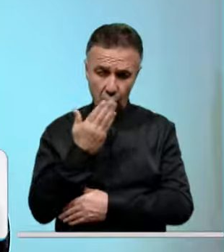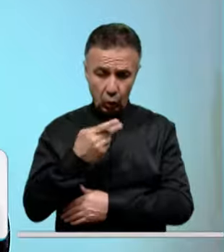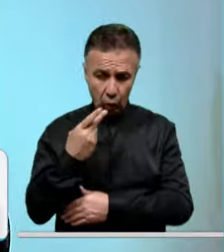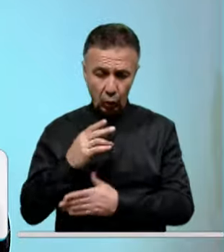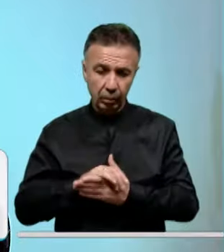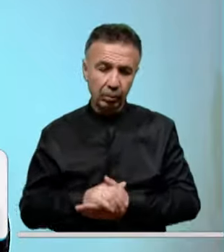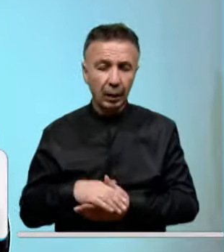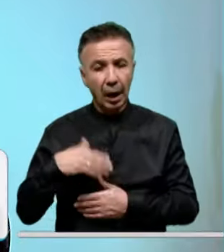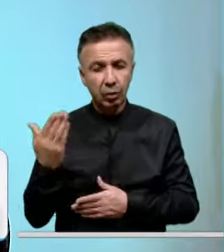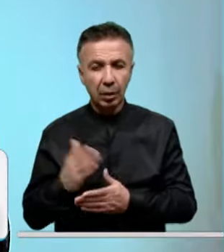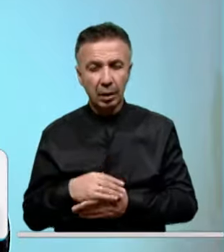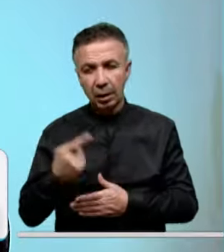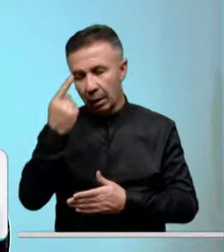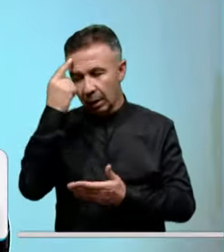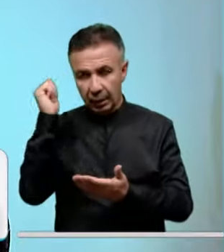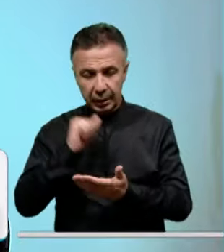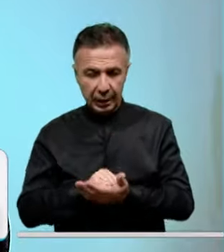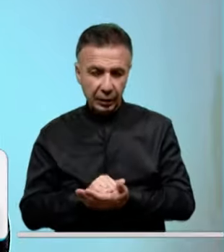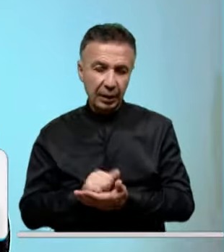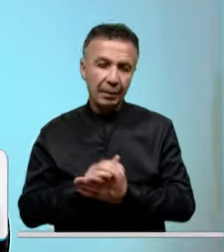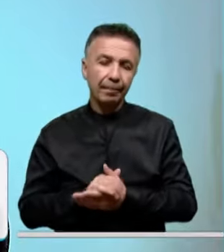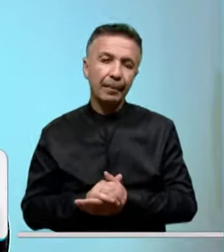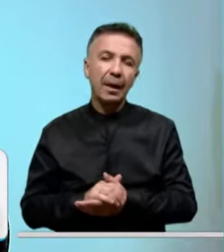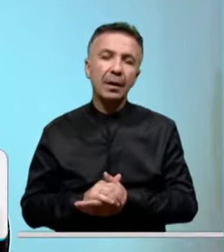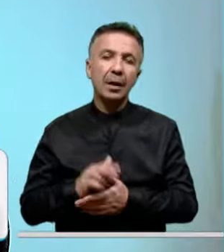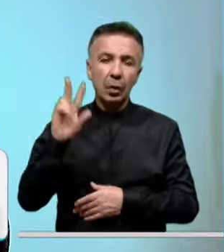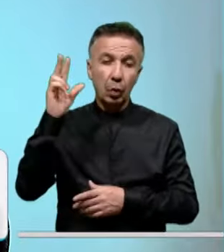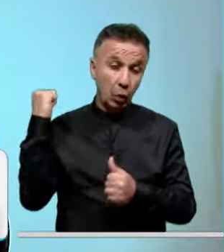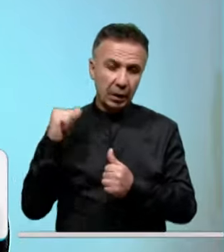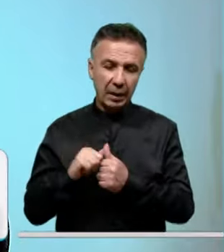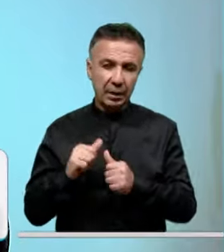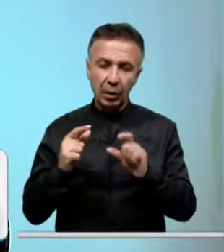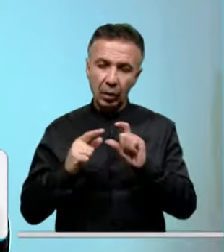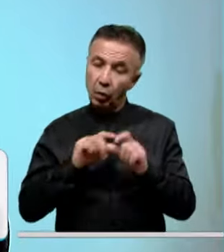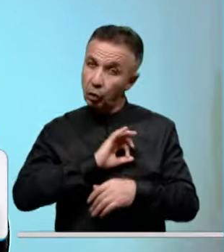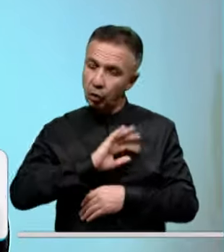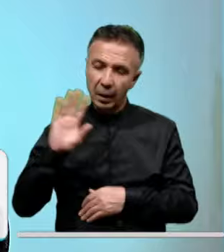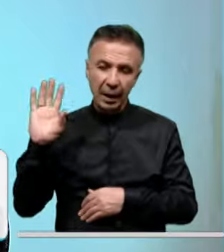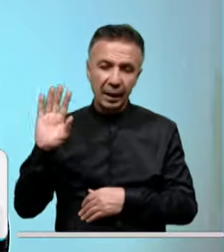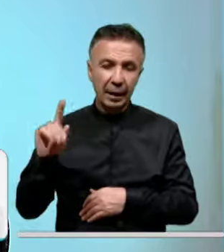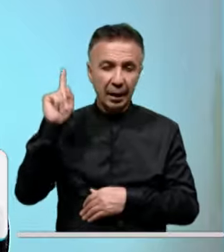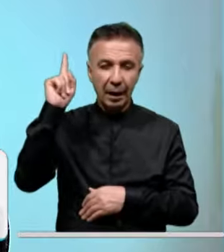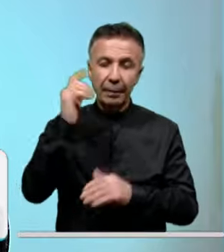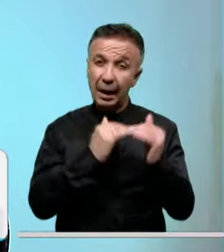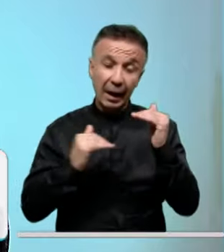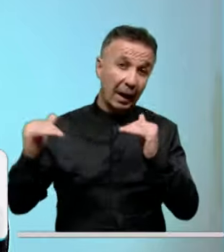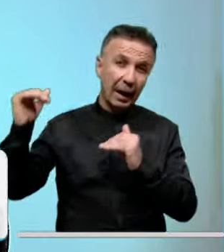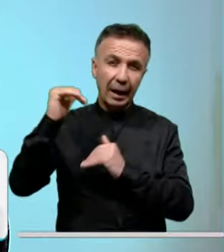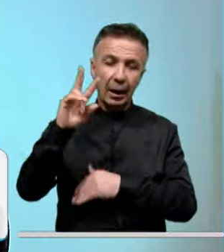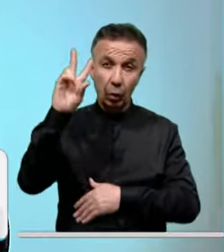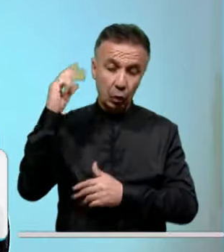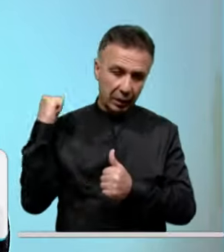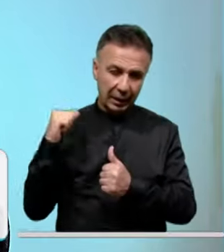sonra diğer ayet gelince Sebbih isme Rabbikel A'la ayeti gelince Subhane